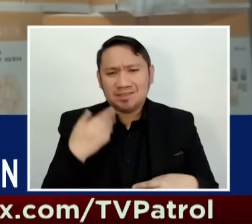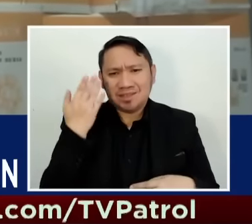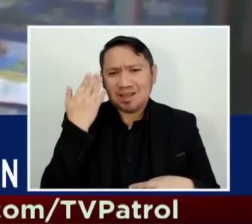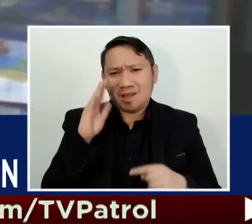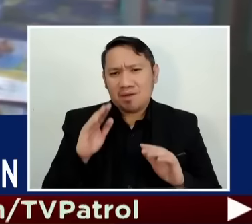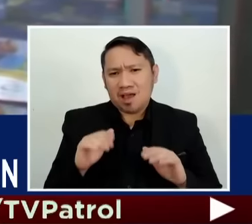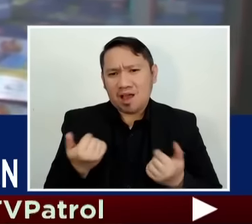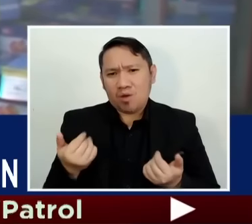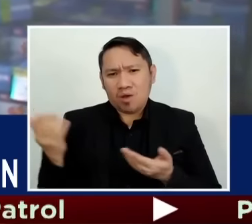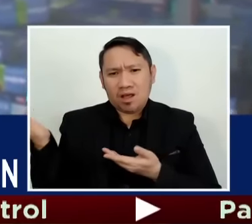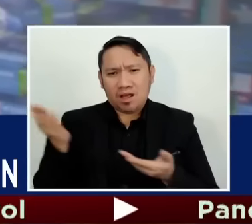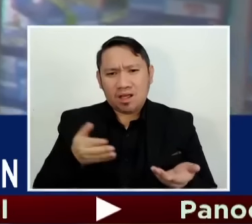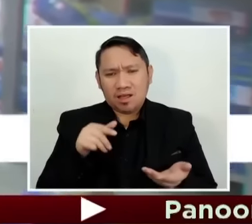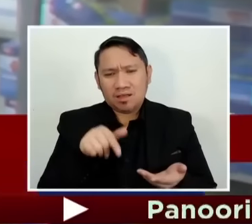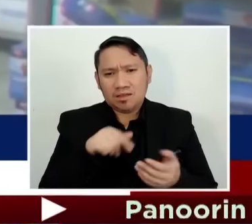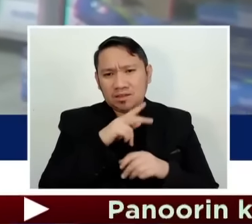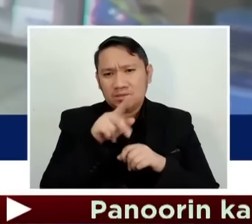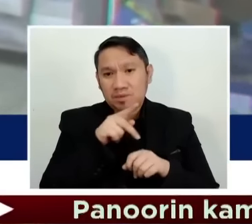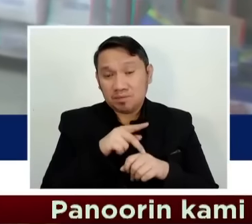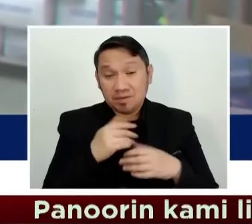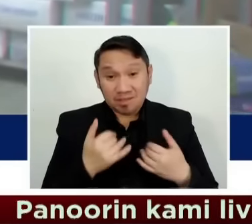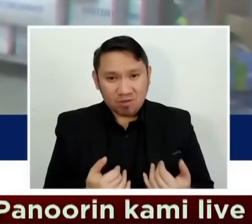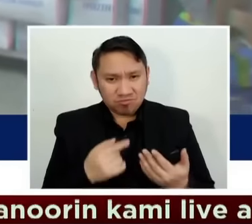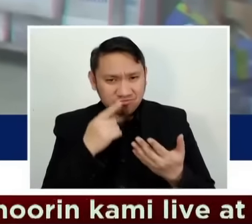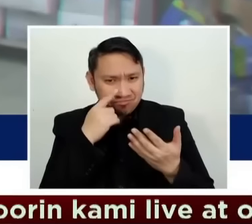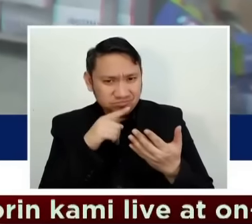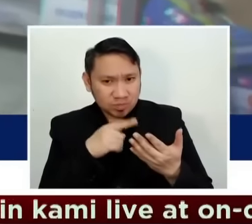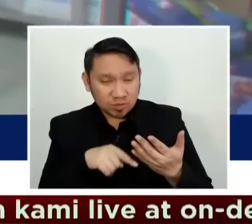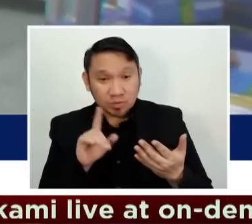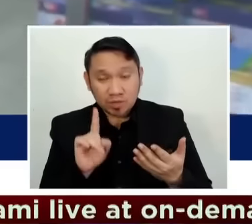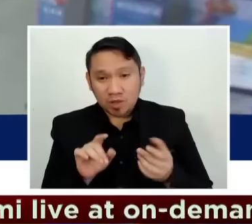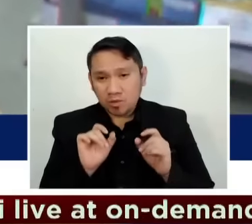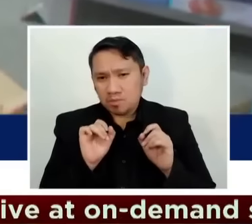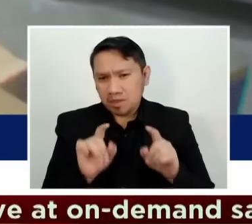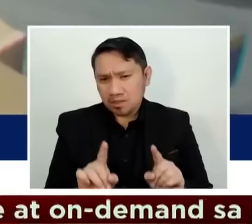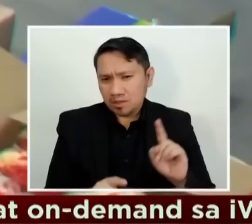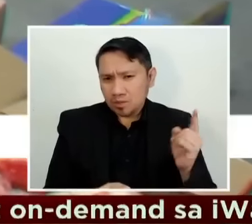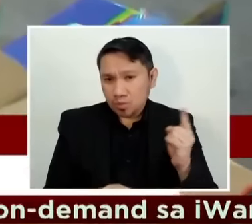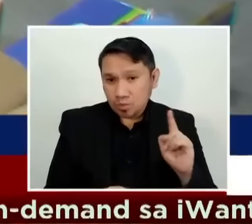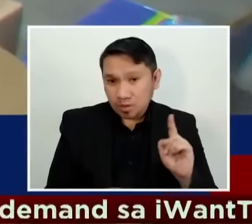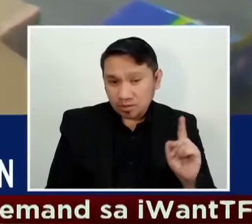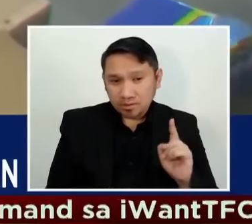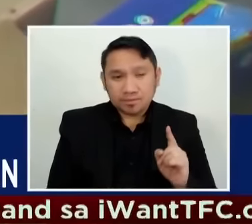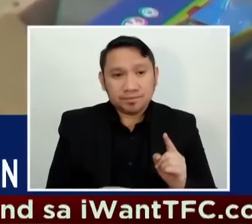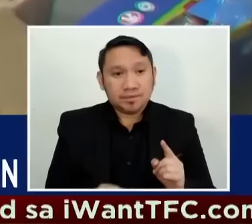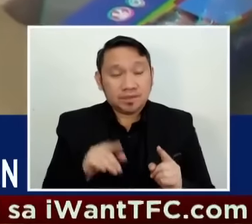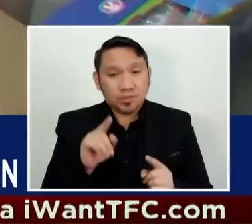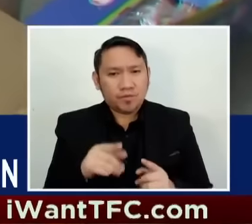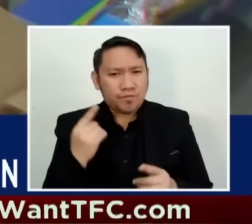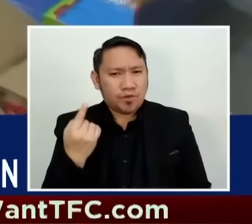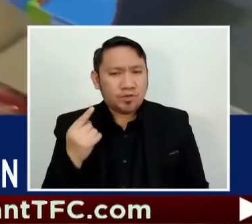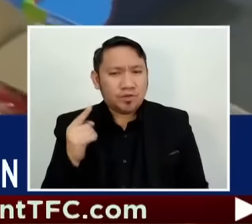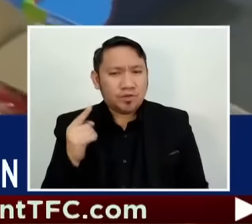bansa. Ayon sa investigasyon ng NBI, ang unang binibenta ng mga suspect ay mga ganitong french fries lang. Pero kinalaunan na,